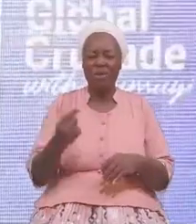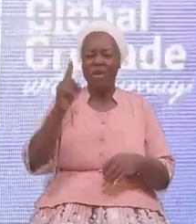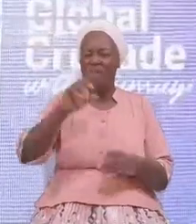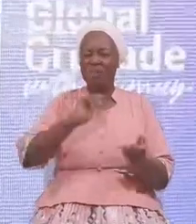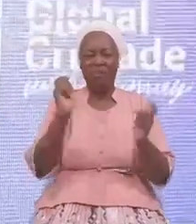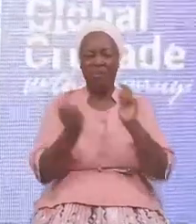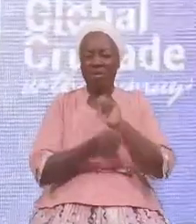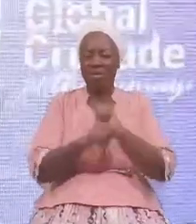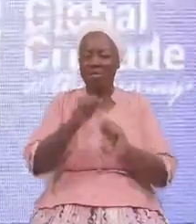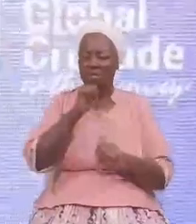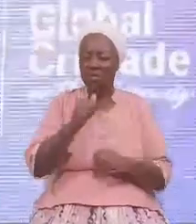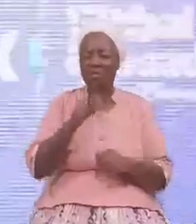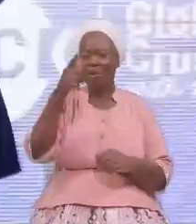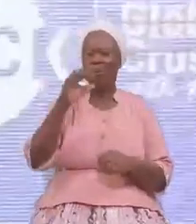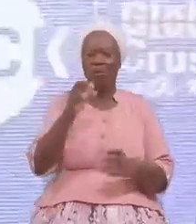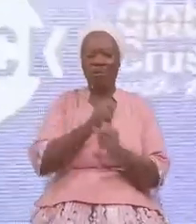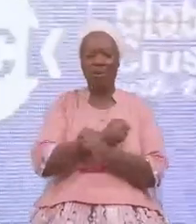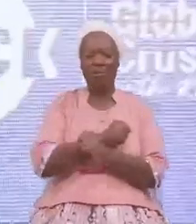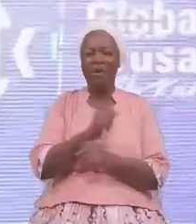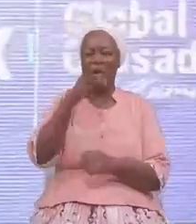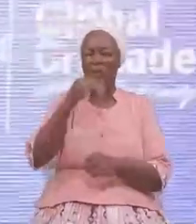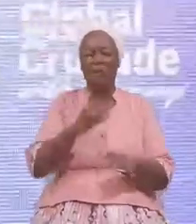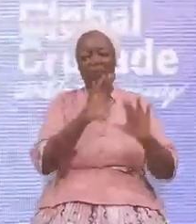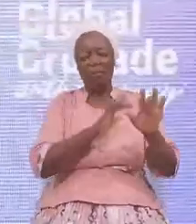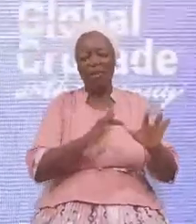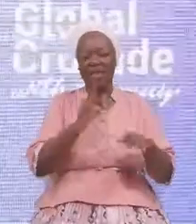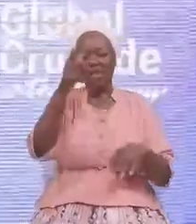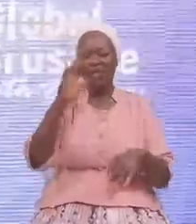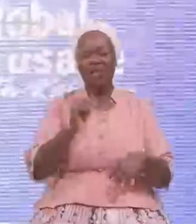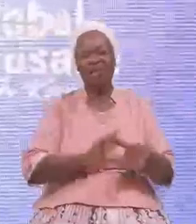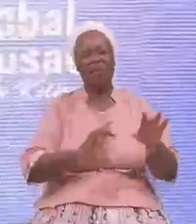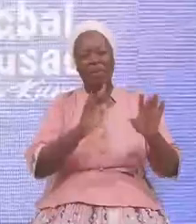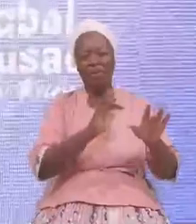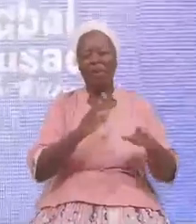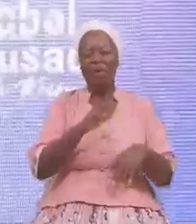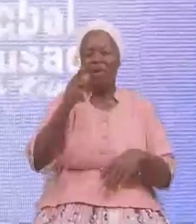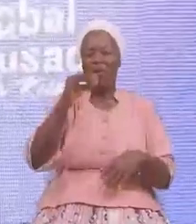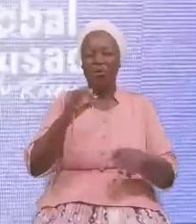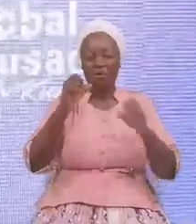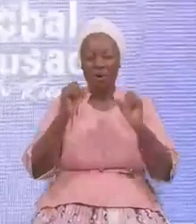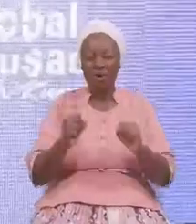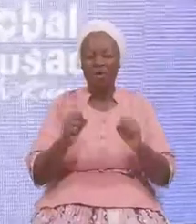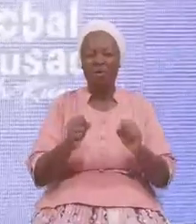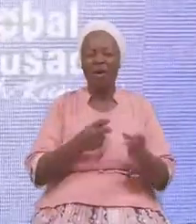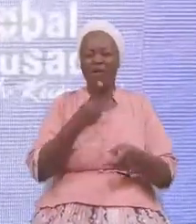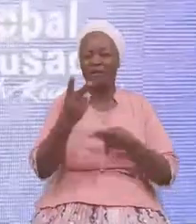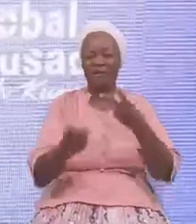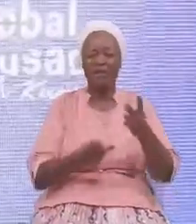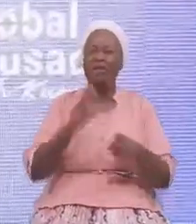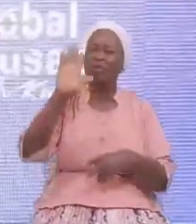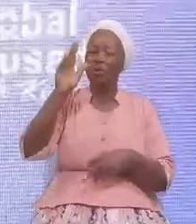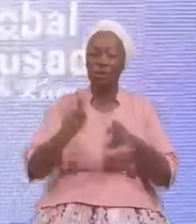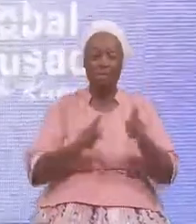Dieu d'amour, Dieu de miséricorde, Dieu de compassion, Dieu de puissance. Visite ton peuple partout